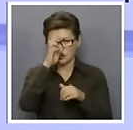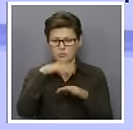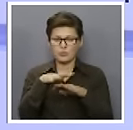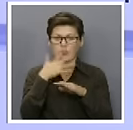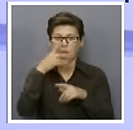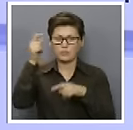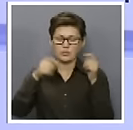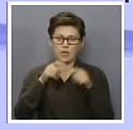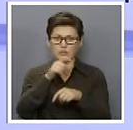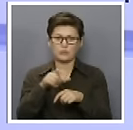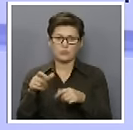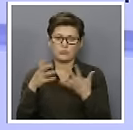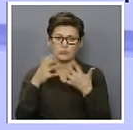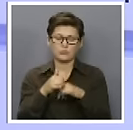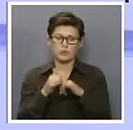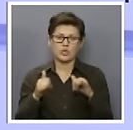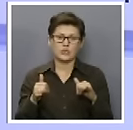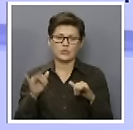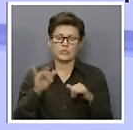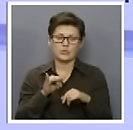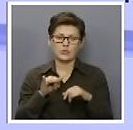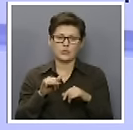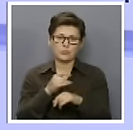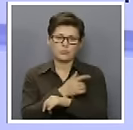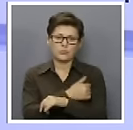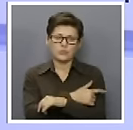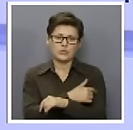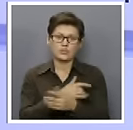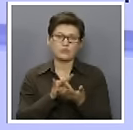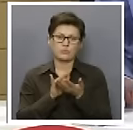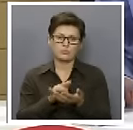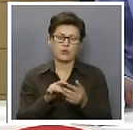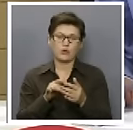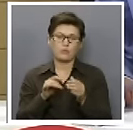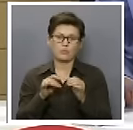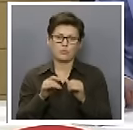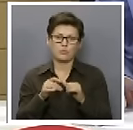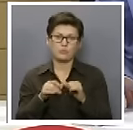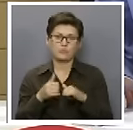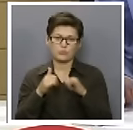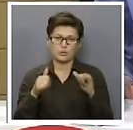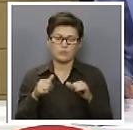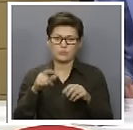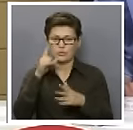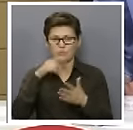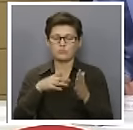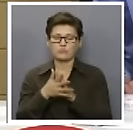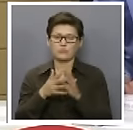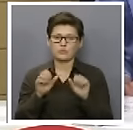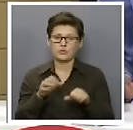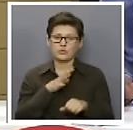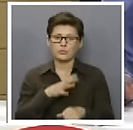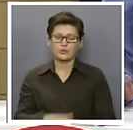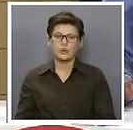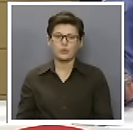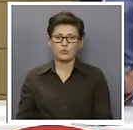келіп емделетін азаматтардың саны артуда және медициналық туризмнің дамуы жолға түсіп келе жатыр деп сені түрде айтуға болады. Десек